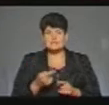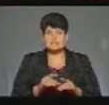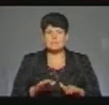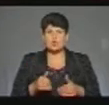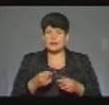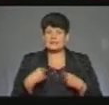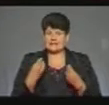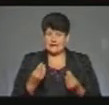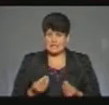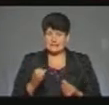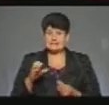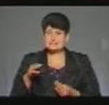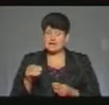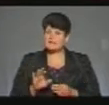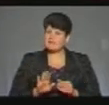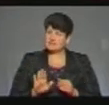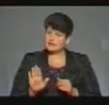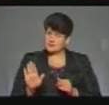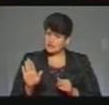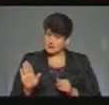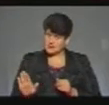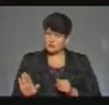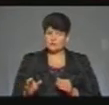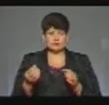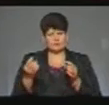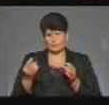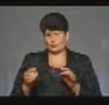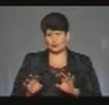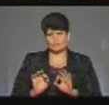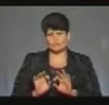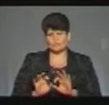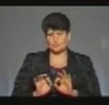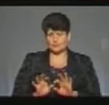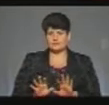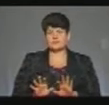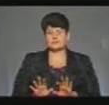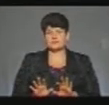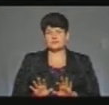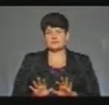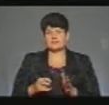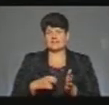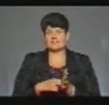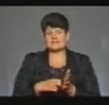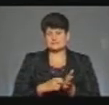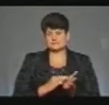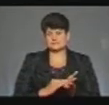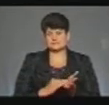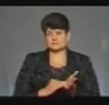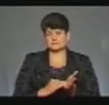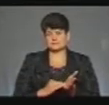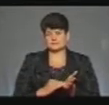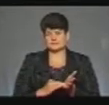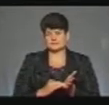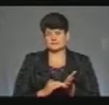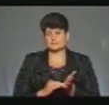поданий Сталіну, але Сталін його відкинув, причому з дуже простенькою мотивацією, яка виражена в листі, якою він